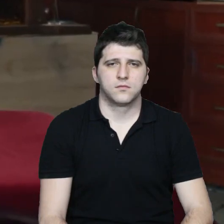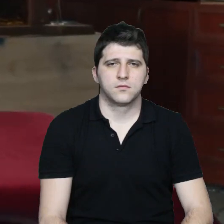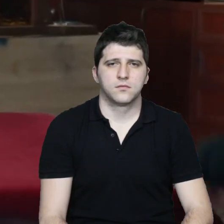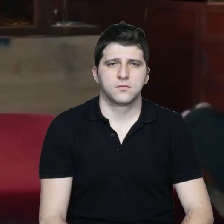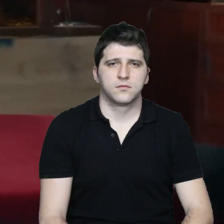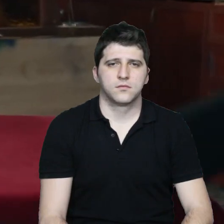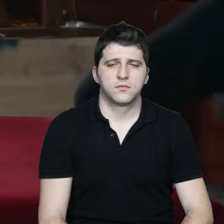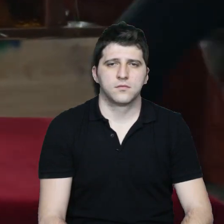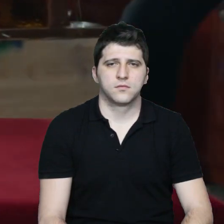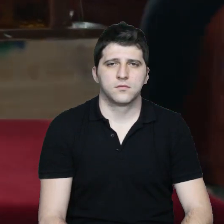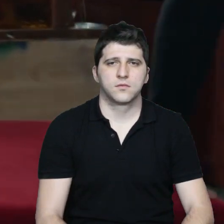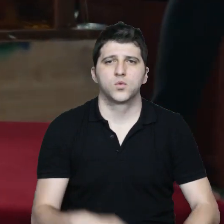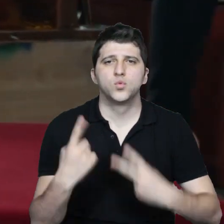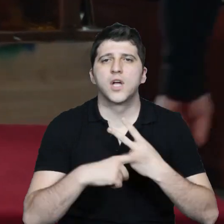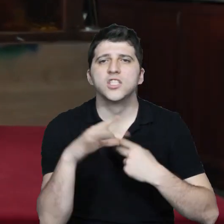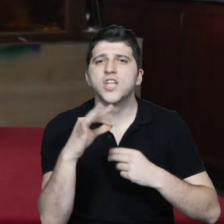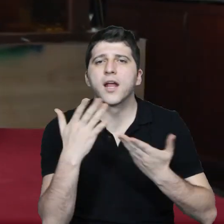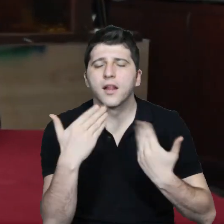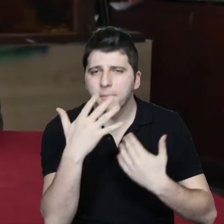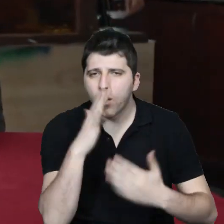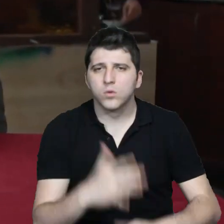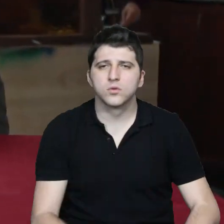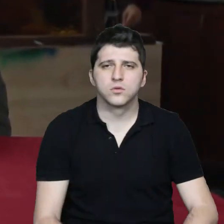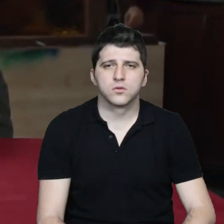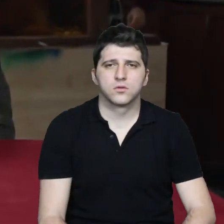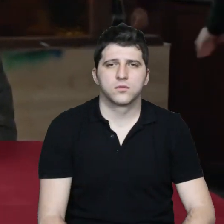bakıyor. Yücel oğlum, çaylar ne oldu?